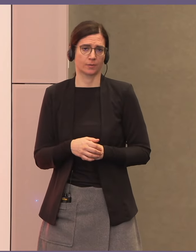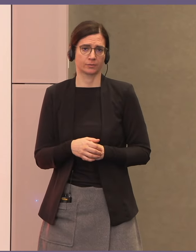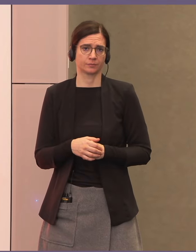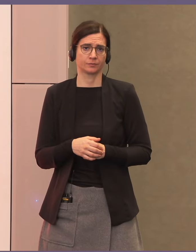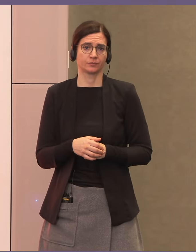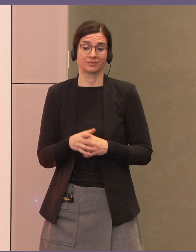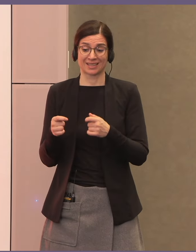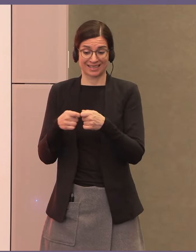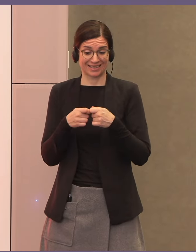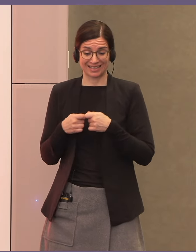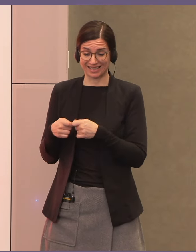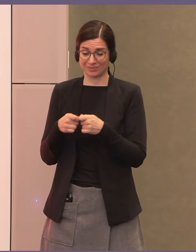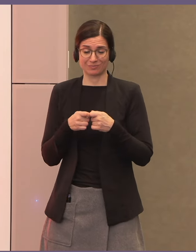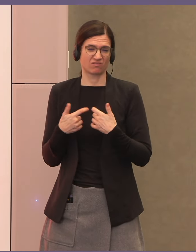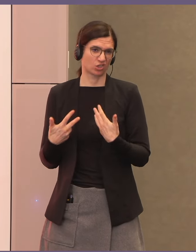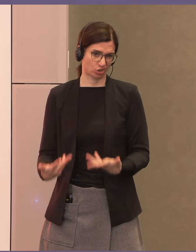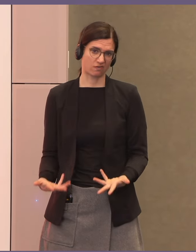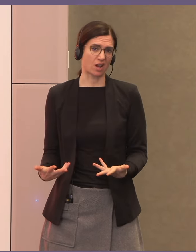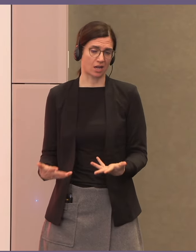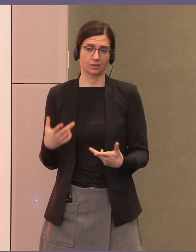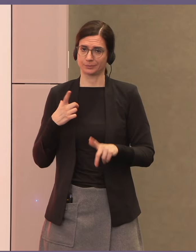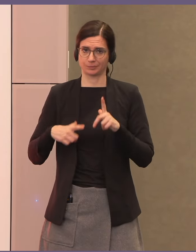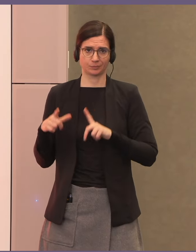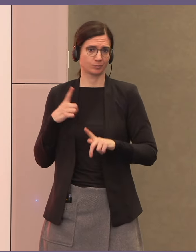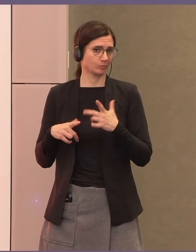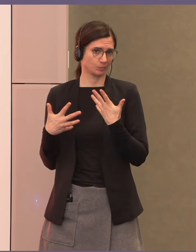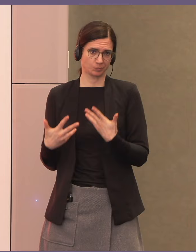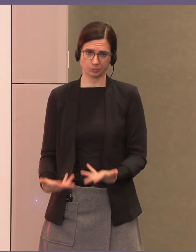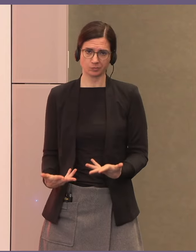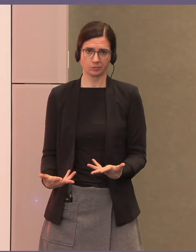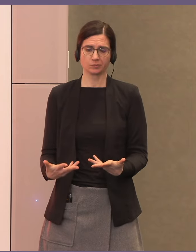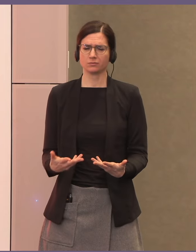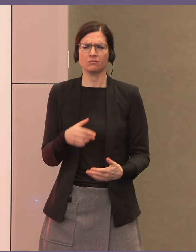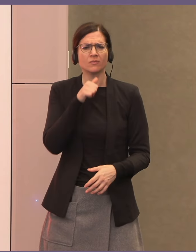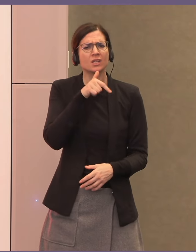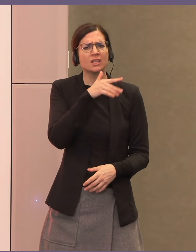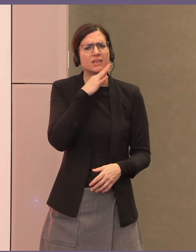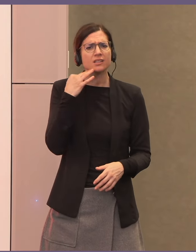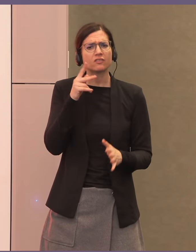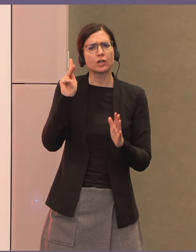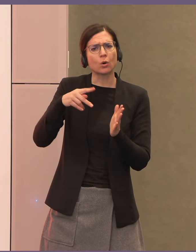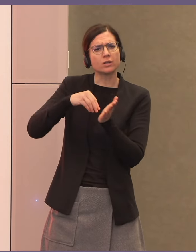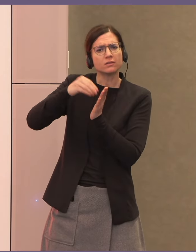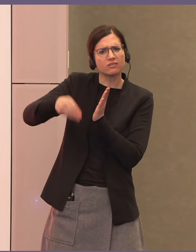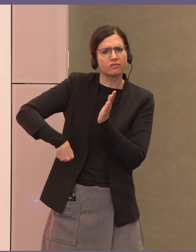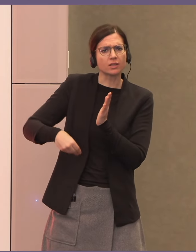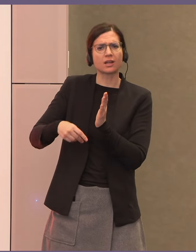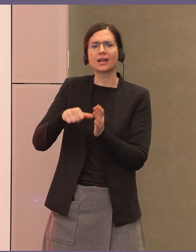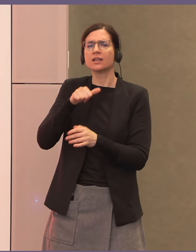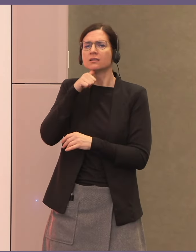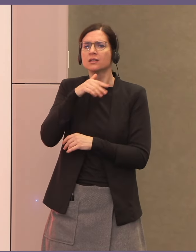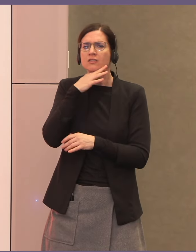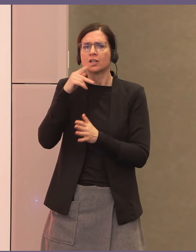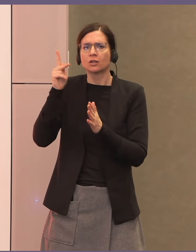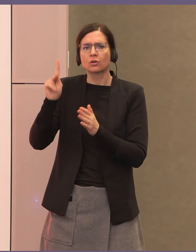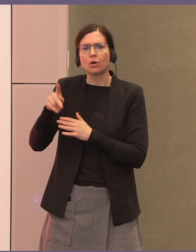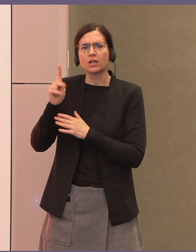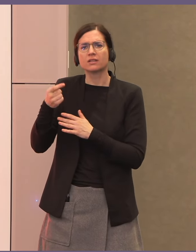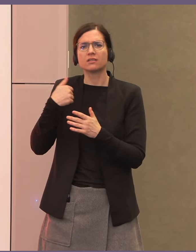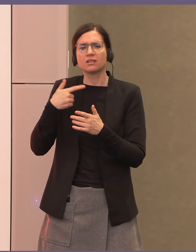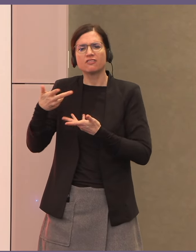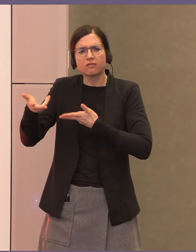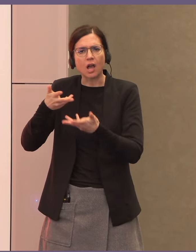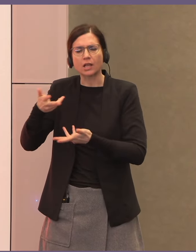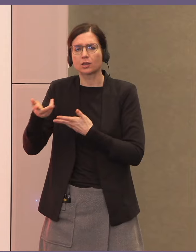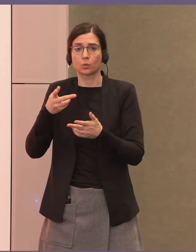dass die Gewerkschaften dort sehr schwach aufgestellt sind. Also es gibt nicht sehr viele Kollektivverhandlungen dort, Kollektivverträge.